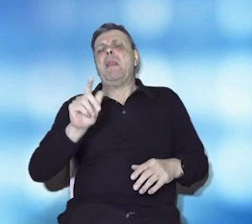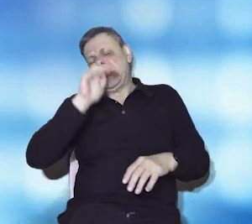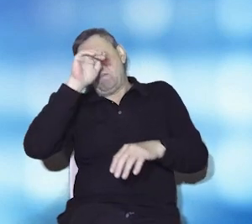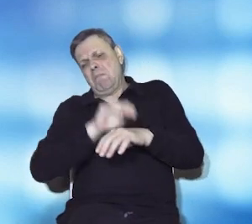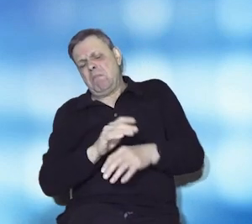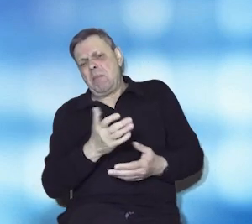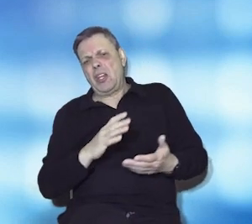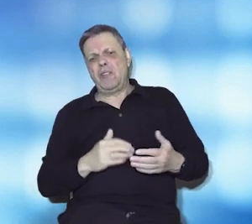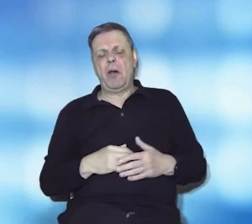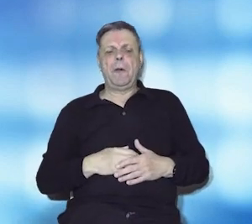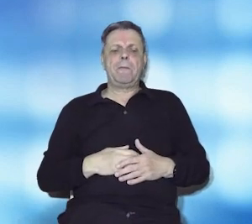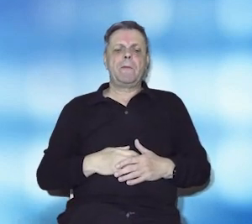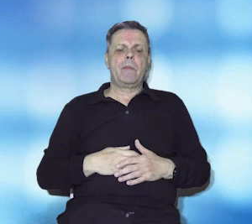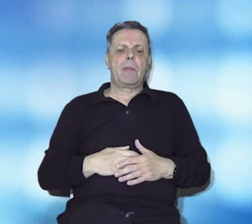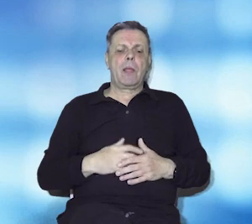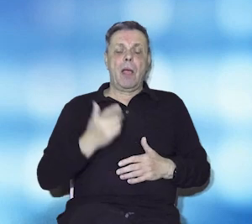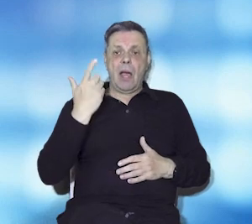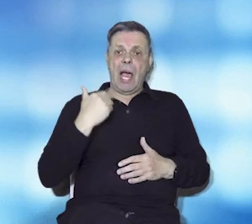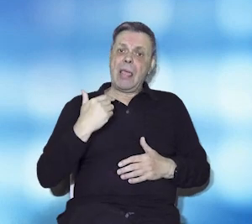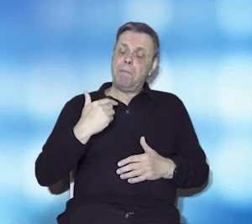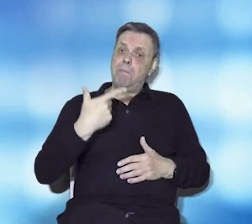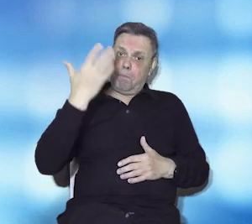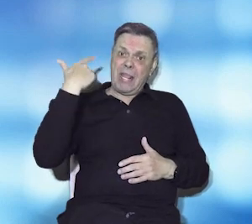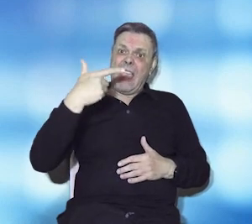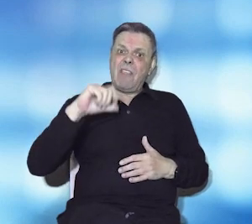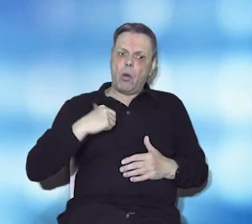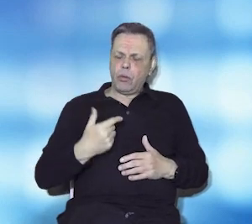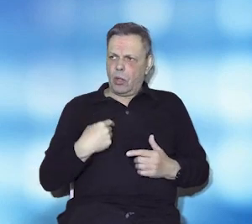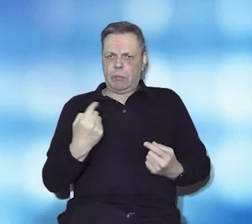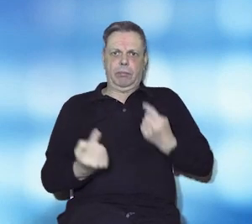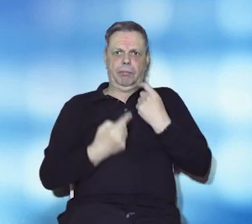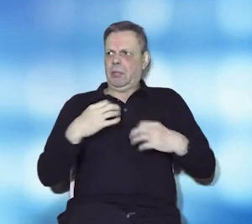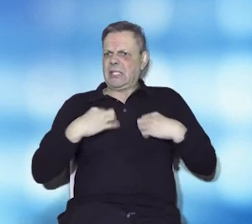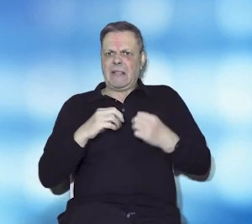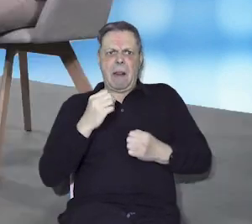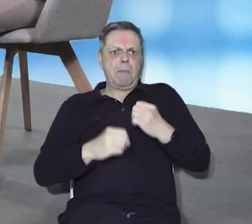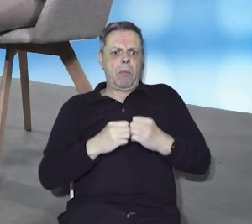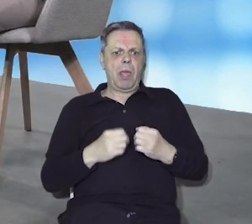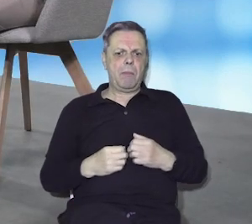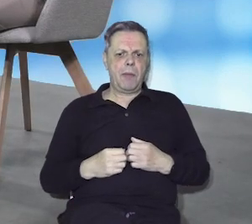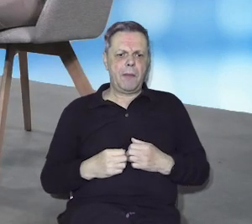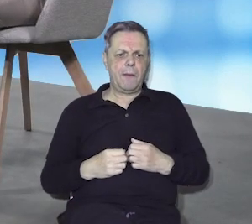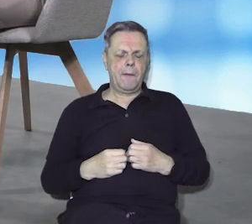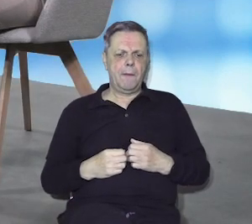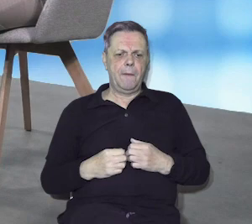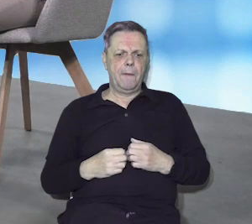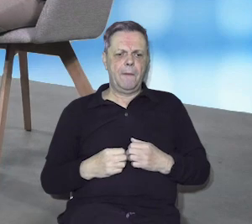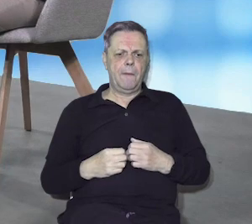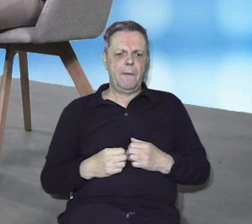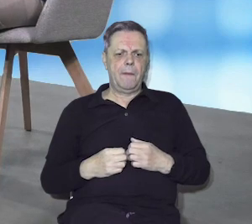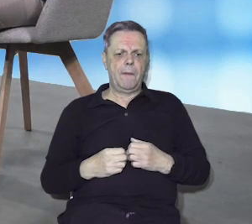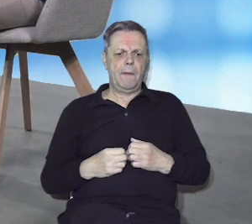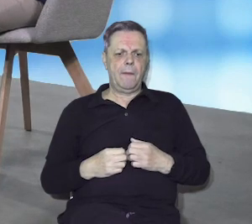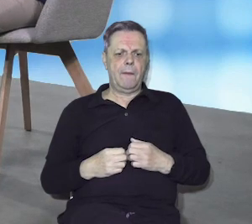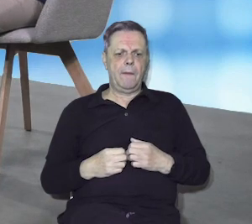nego nečemu drugome. No, za 2 godine počele su mi se javljati neki zdravstveni problemi. Koji? Malo objasnite, pa evo, gledateljima,